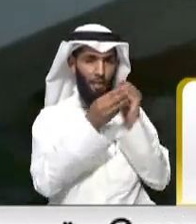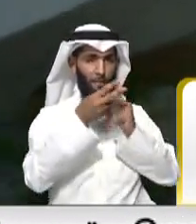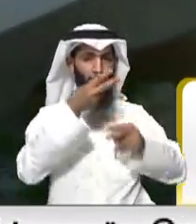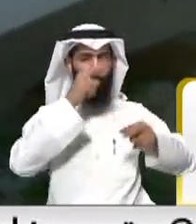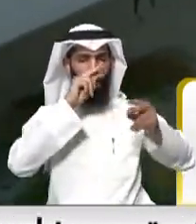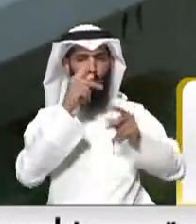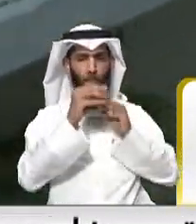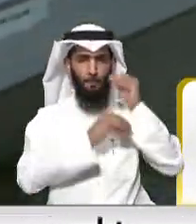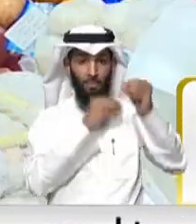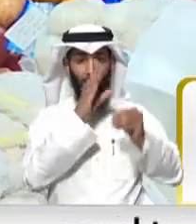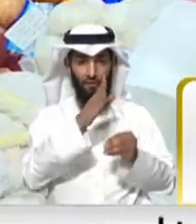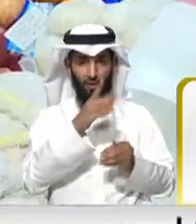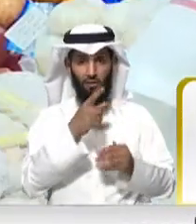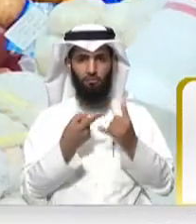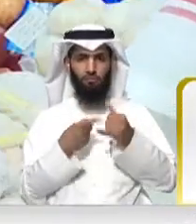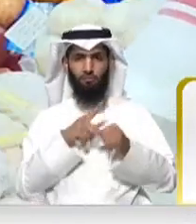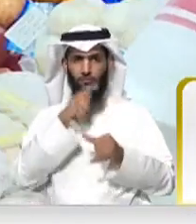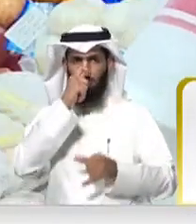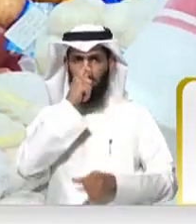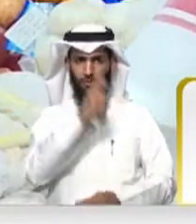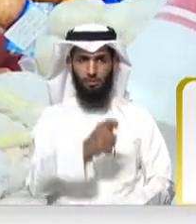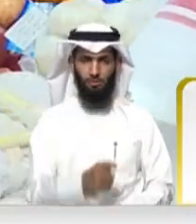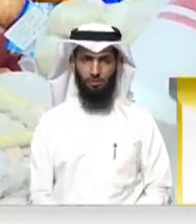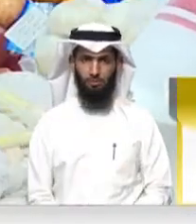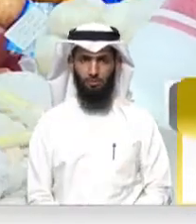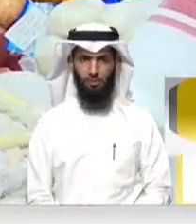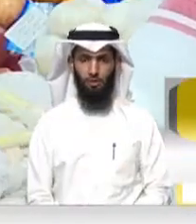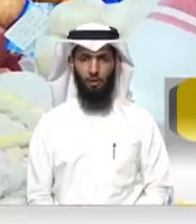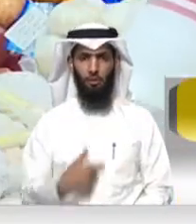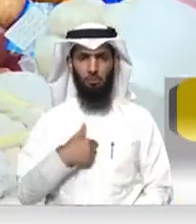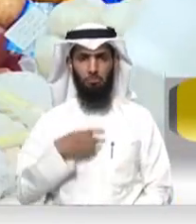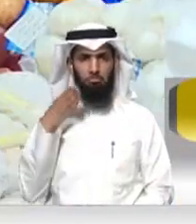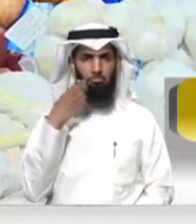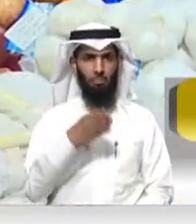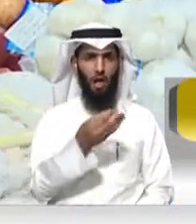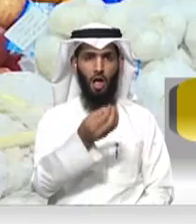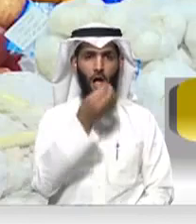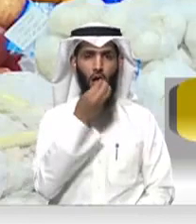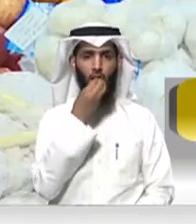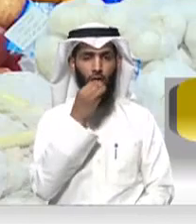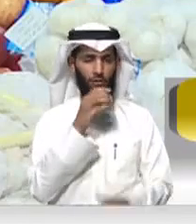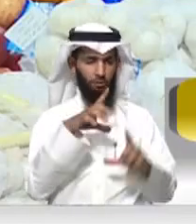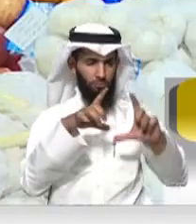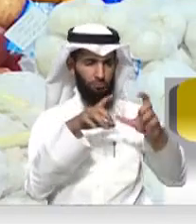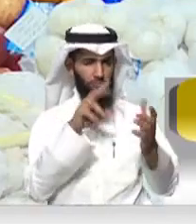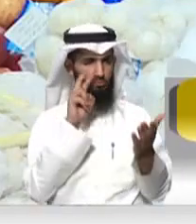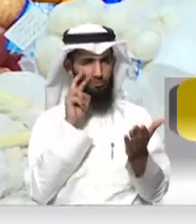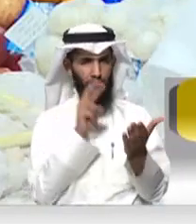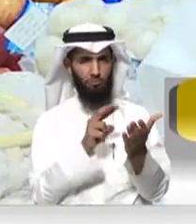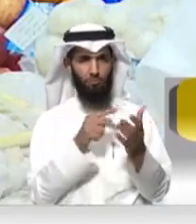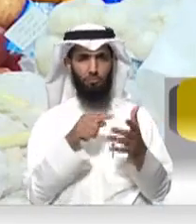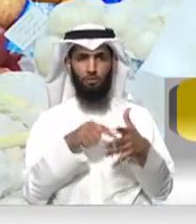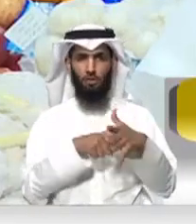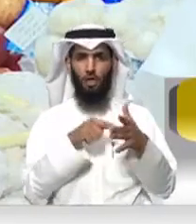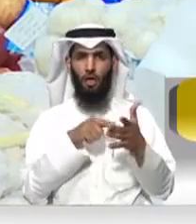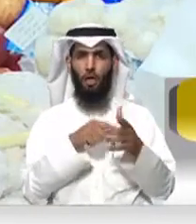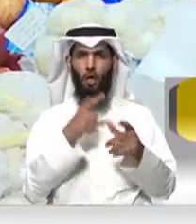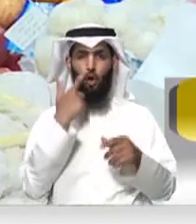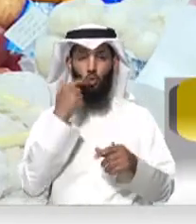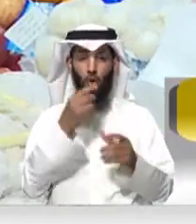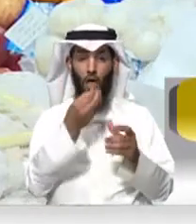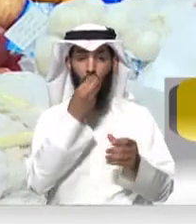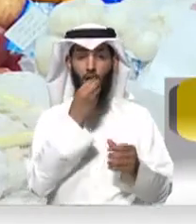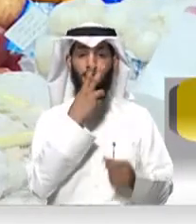وتجاوز القانون. دورنا تفتيش على المواد الغذائية، طبعا نطمن على المادة الغذائية تكون